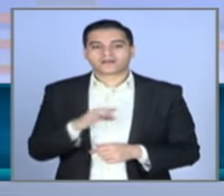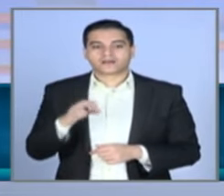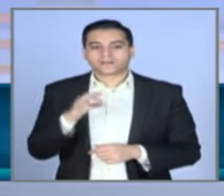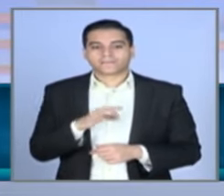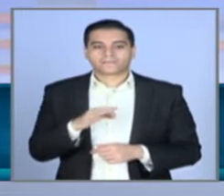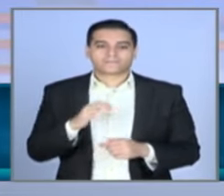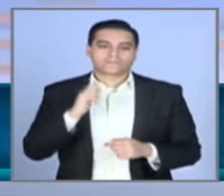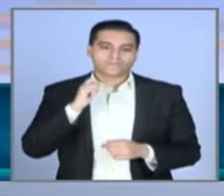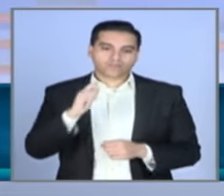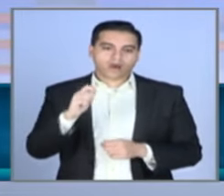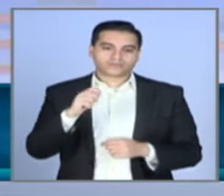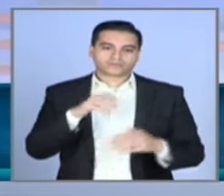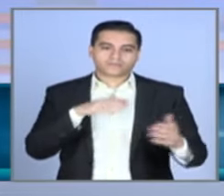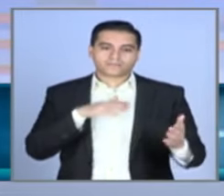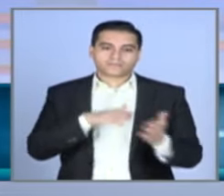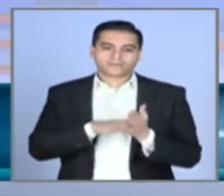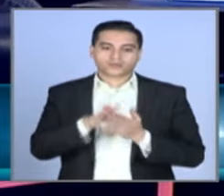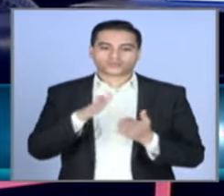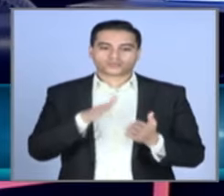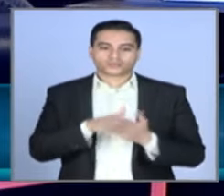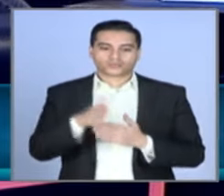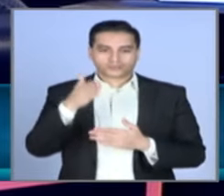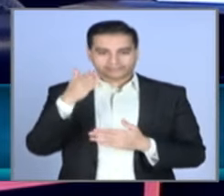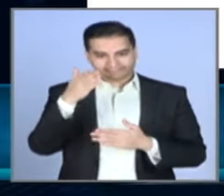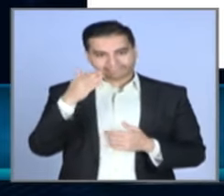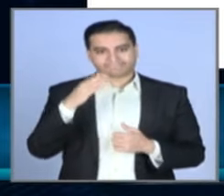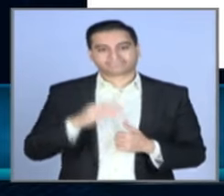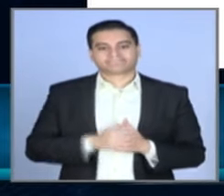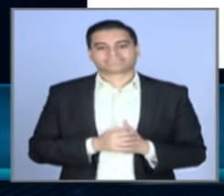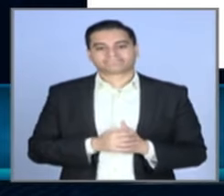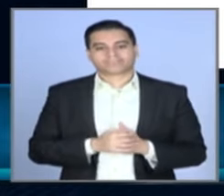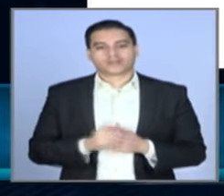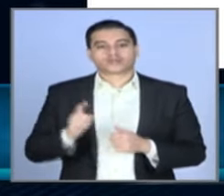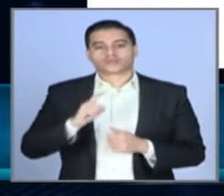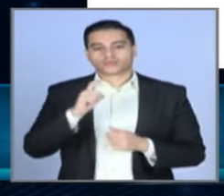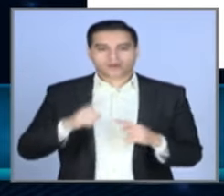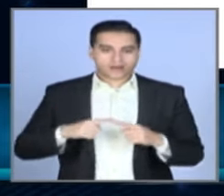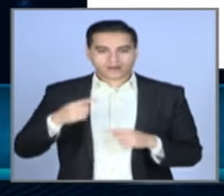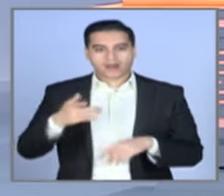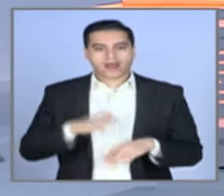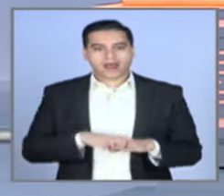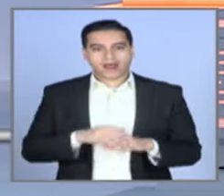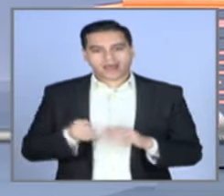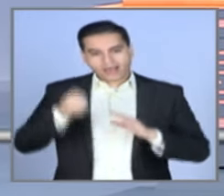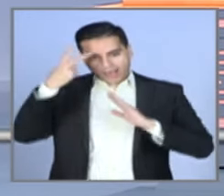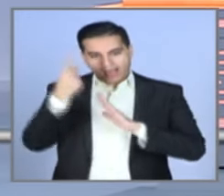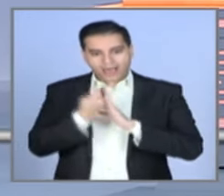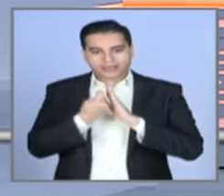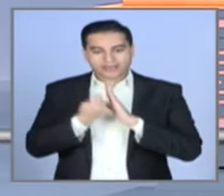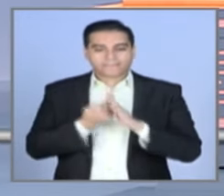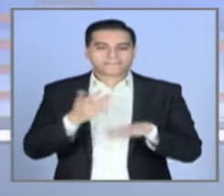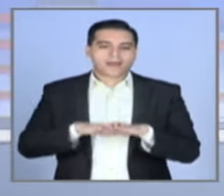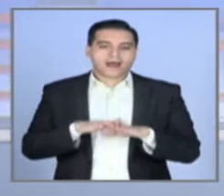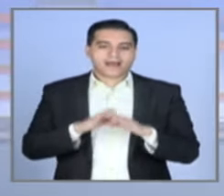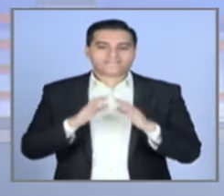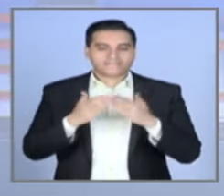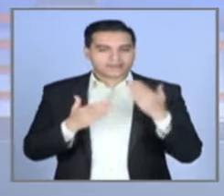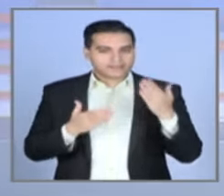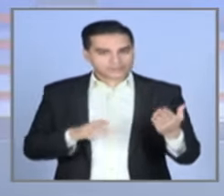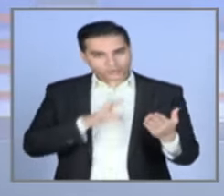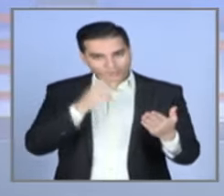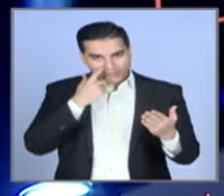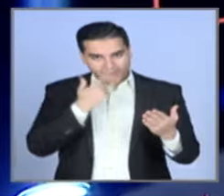في محافظة مطروح. السؤال اللي جاي سؤال في الأدب للحياة.